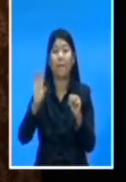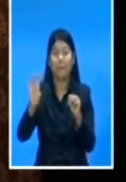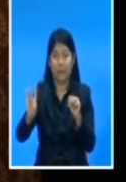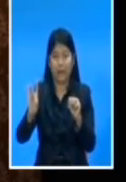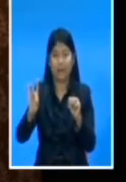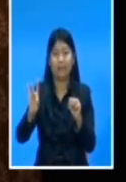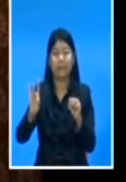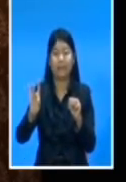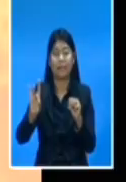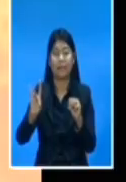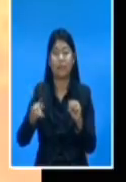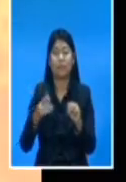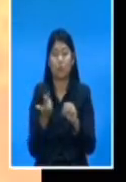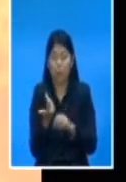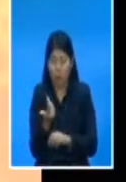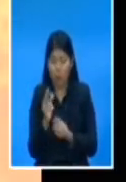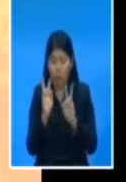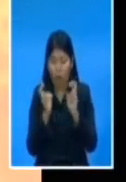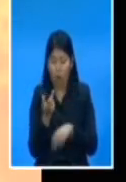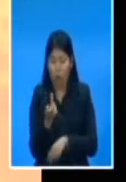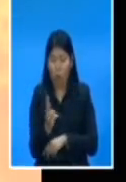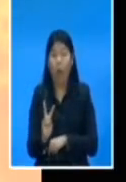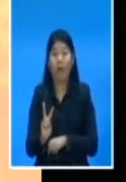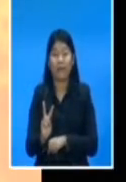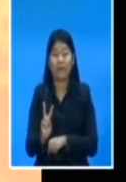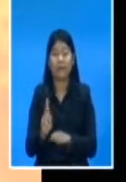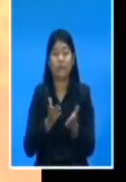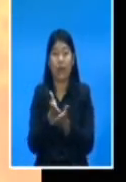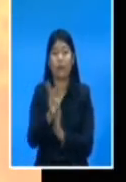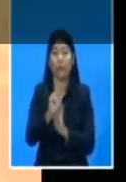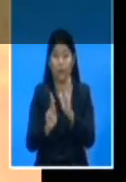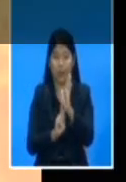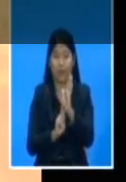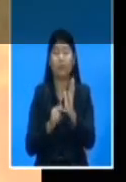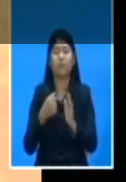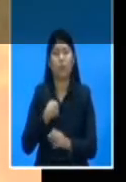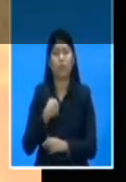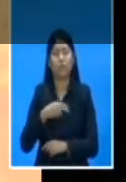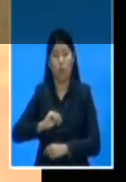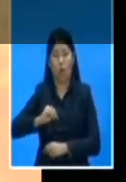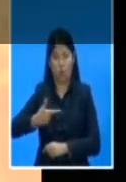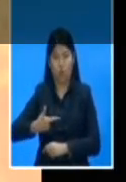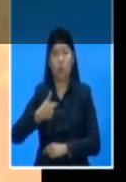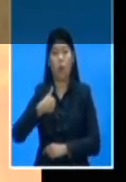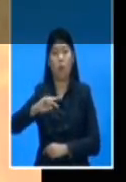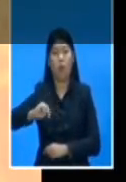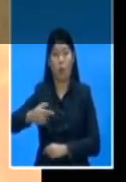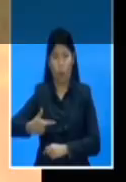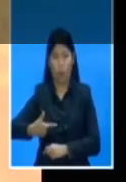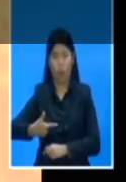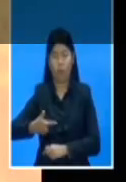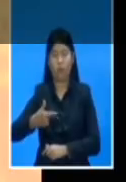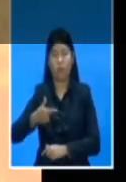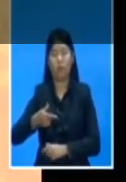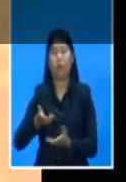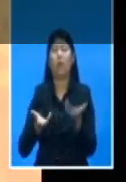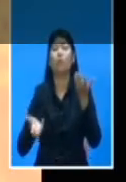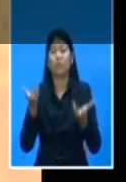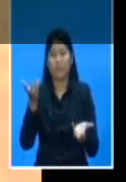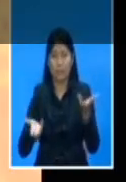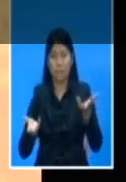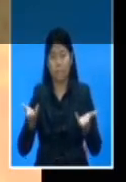ครู่ข้อคอควายด้านกฎหมายของผมงองูด้านกระบวนการยุติธรรม